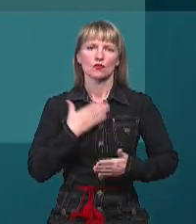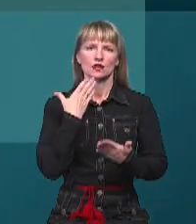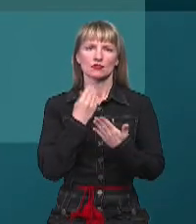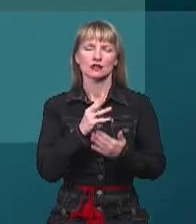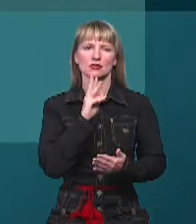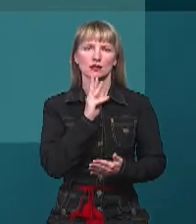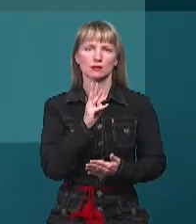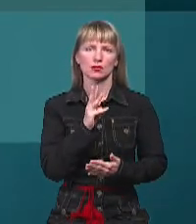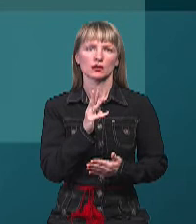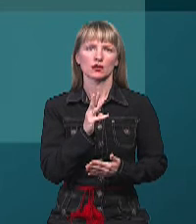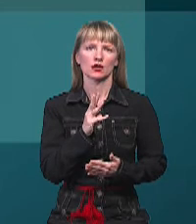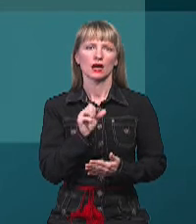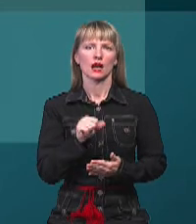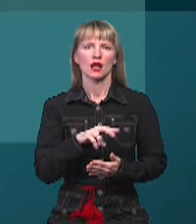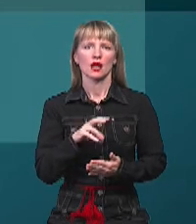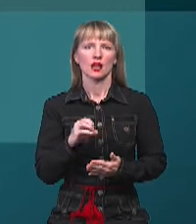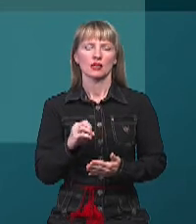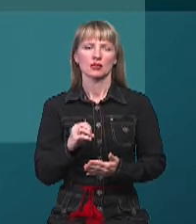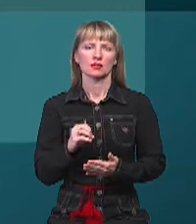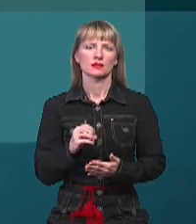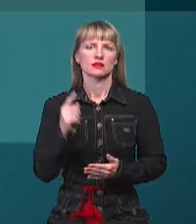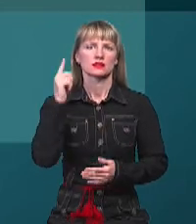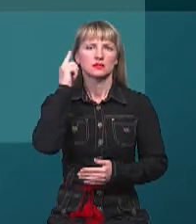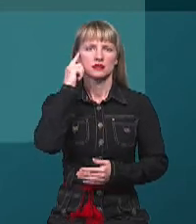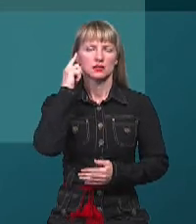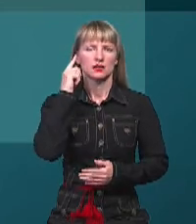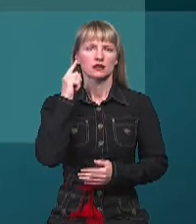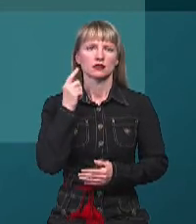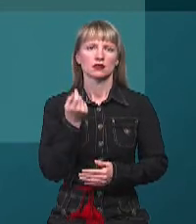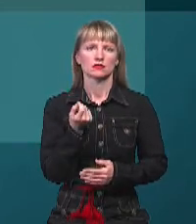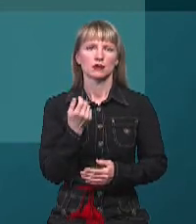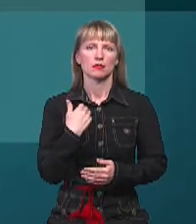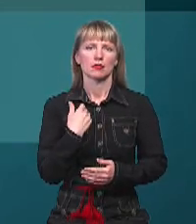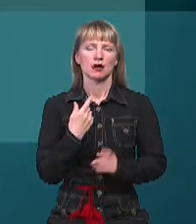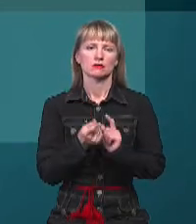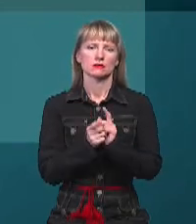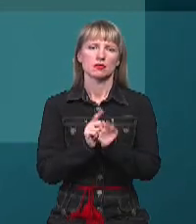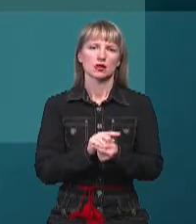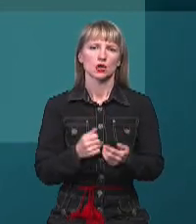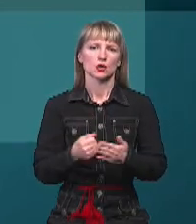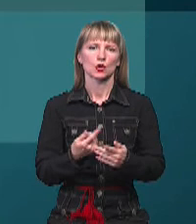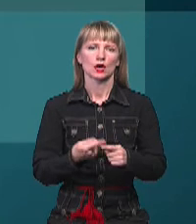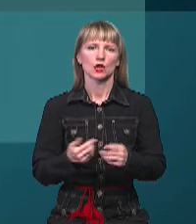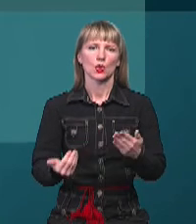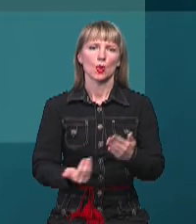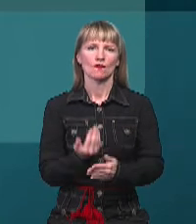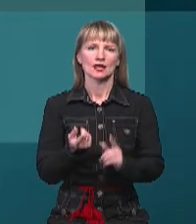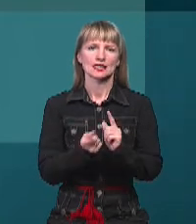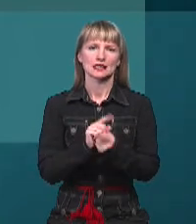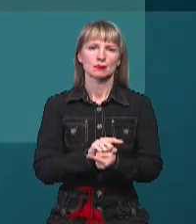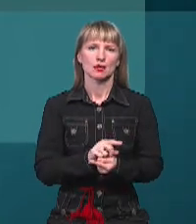заробітною платнею, але ж, знаєте, ми ще всі адаптуємося. до цих нових змін,